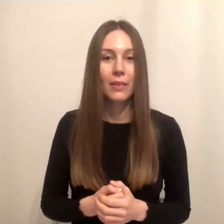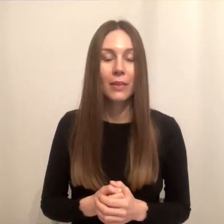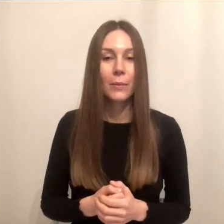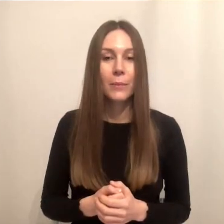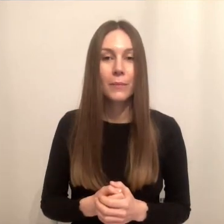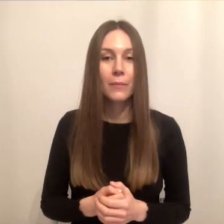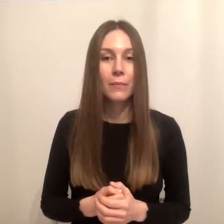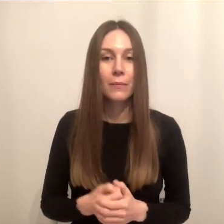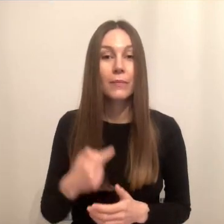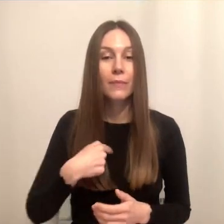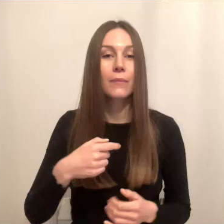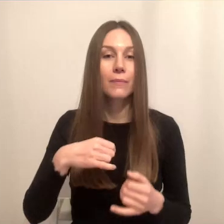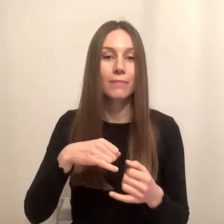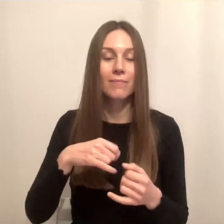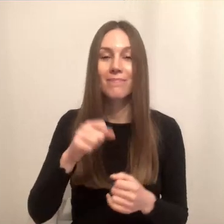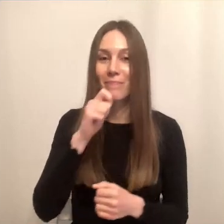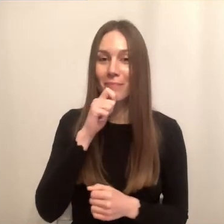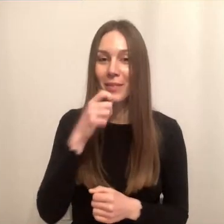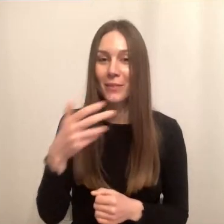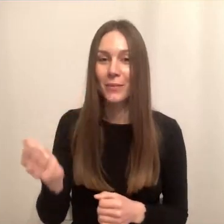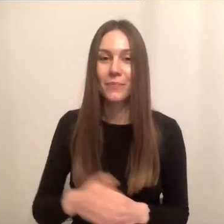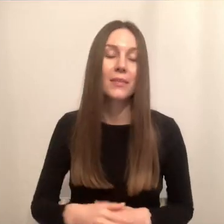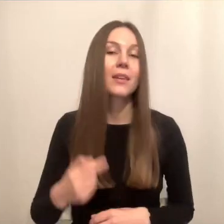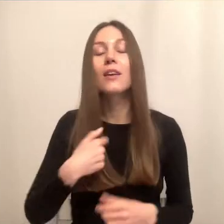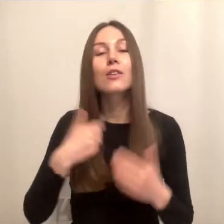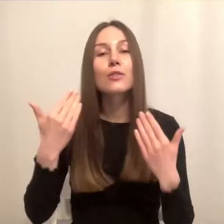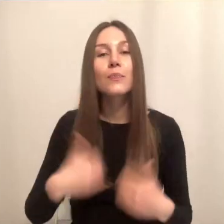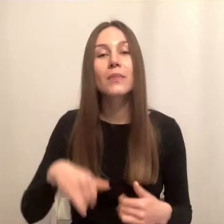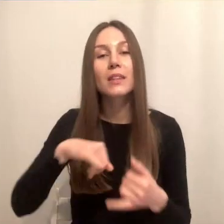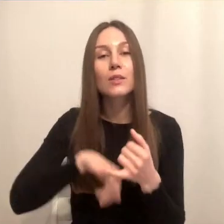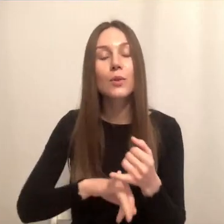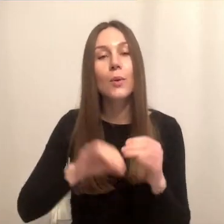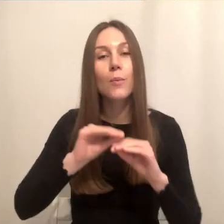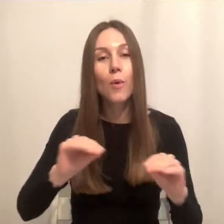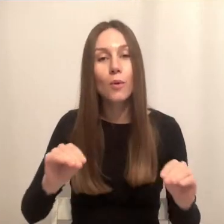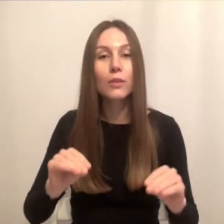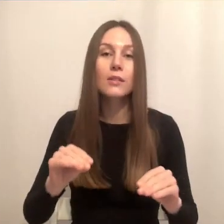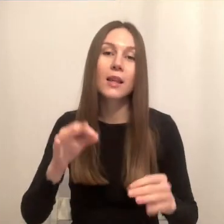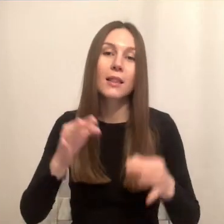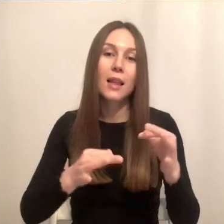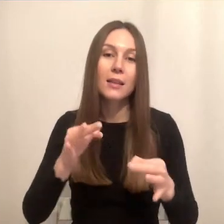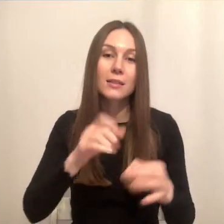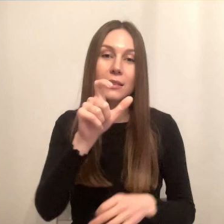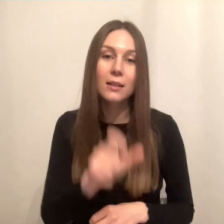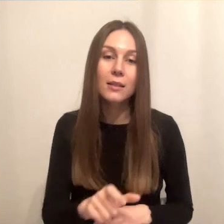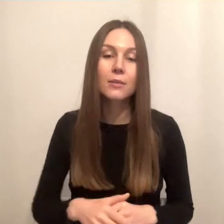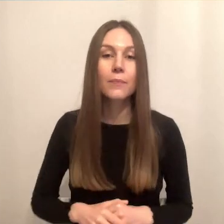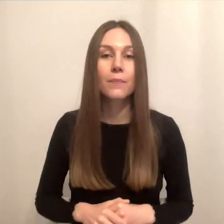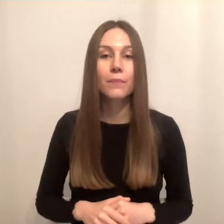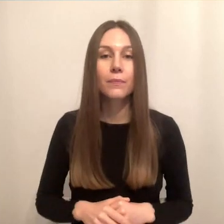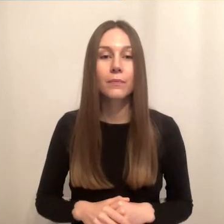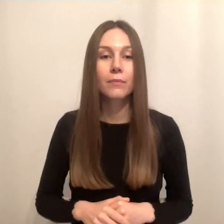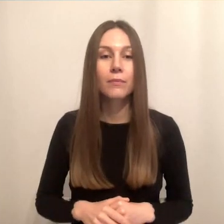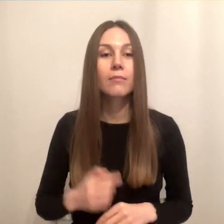istorijos mokytojas. Mikrofoną, viskas. Esu istorijos mokytojas, teisininkas. Teko prisidėti prie vaiko